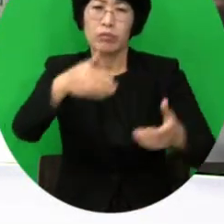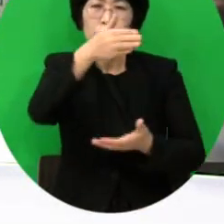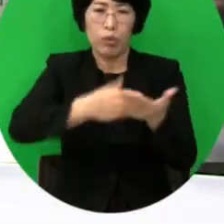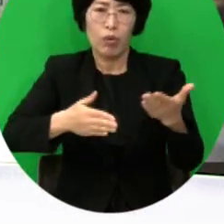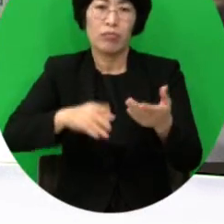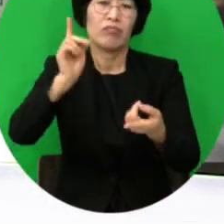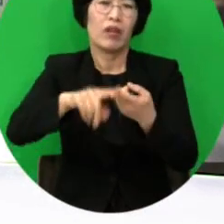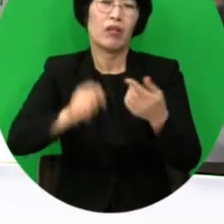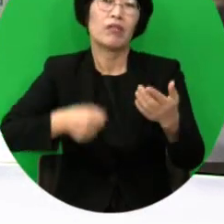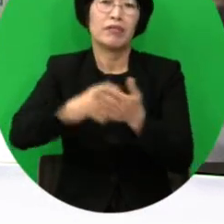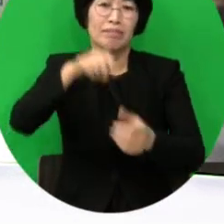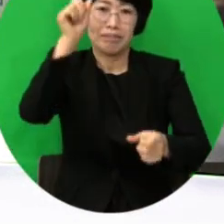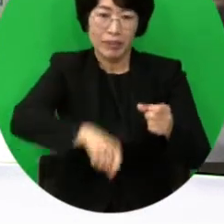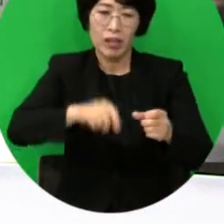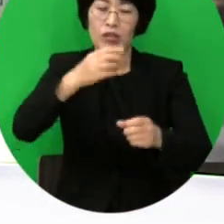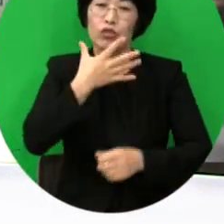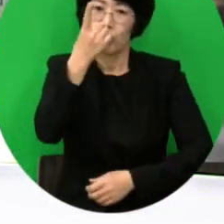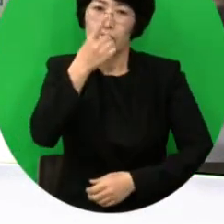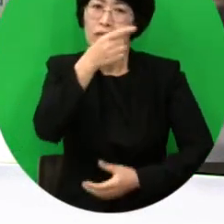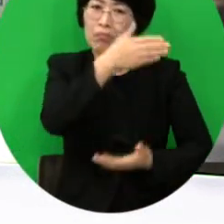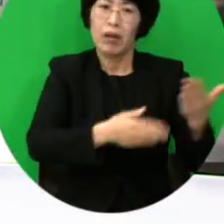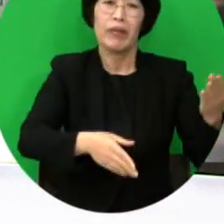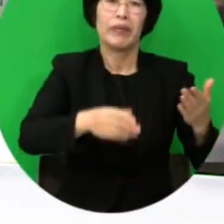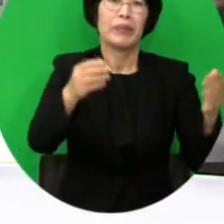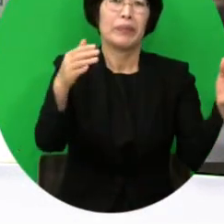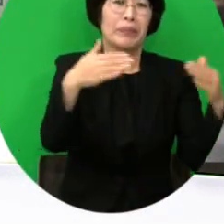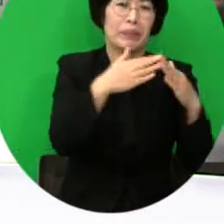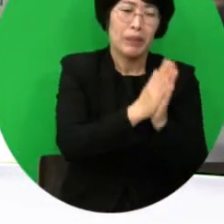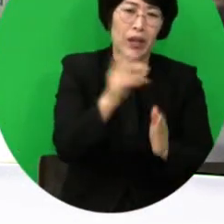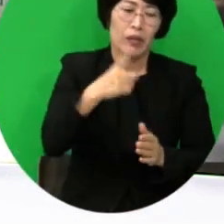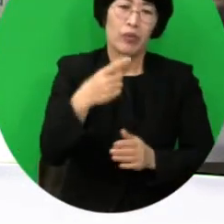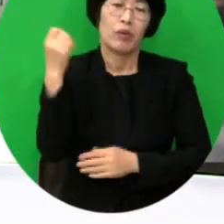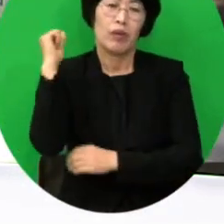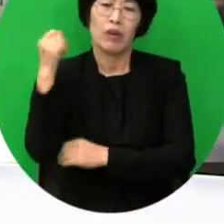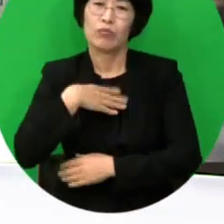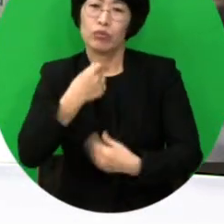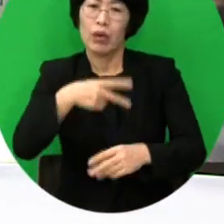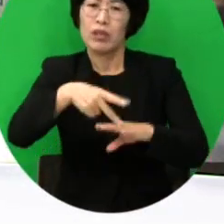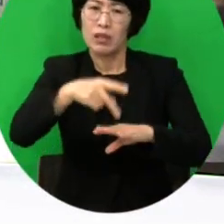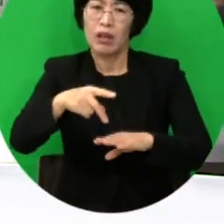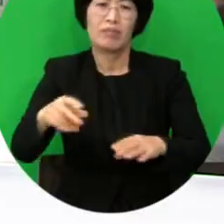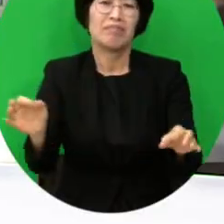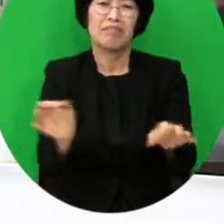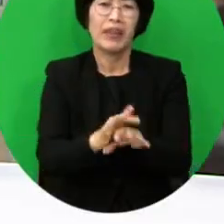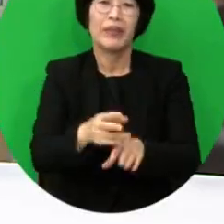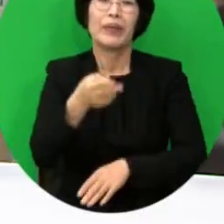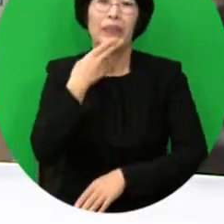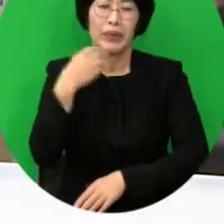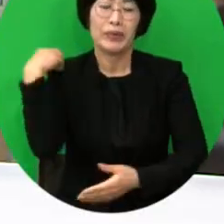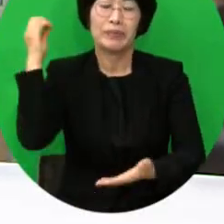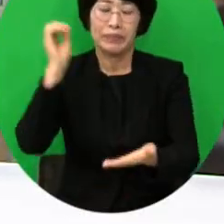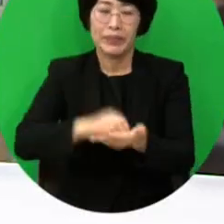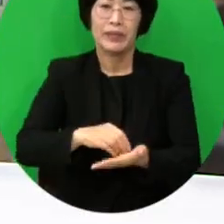됐습니다. 순천의 분구와 영암 무안 신안 선거구 공중 분해는 없던 일이 됐습니다. 박정호